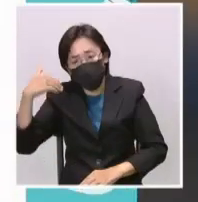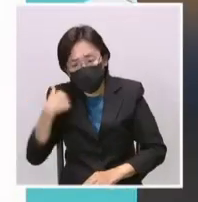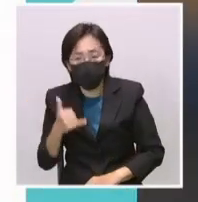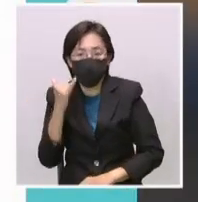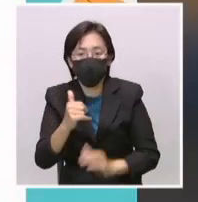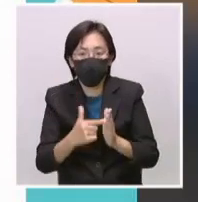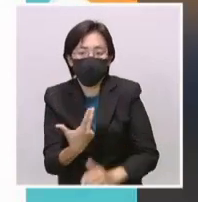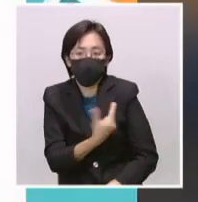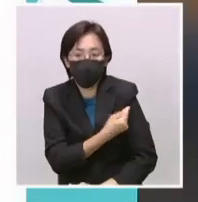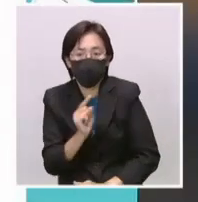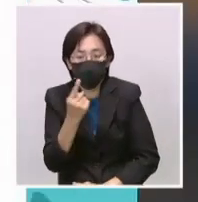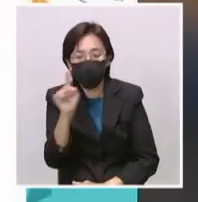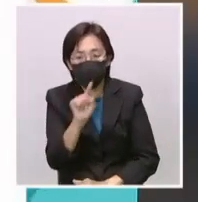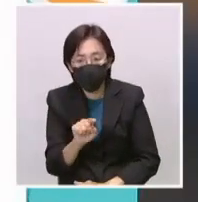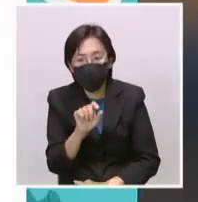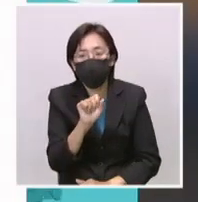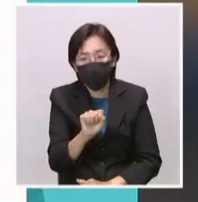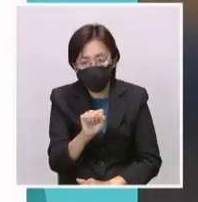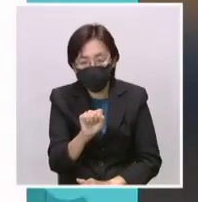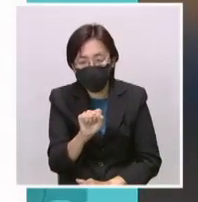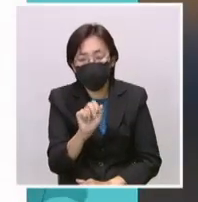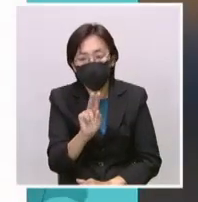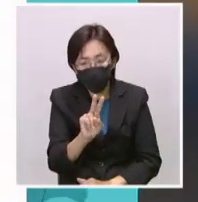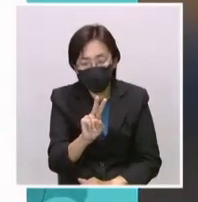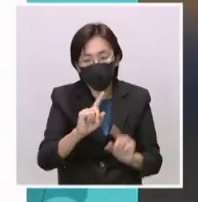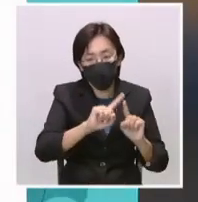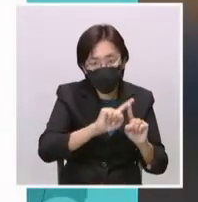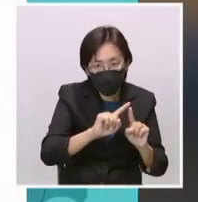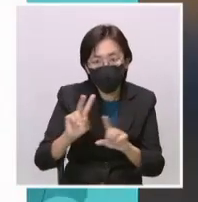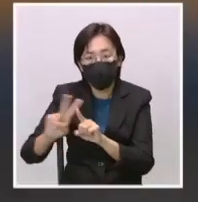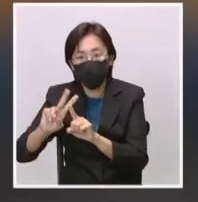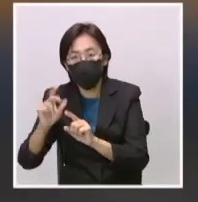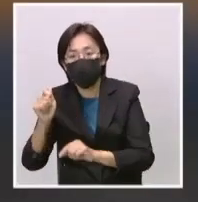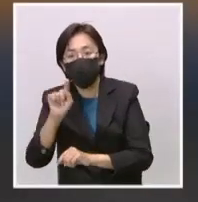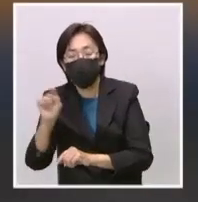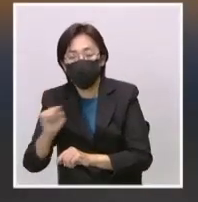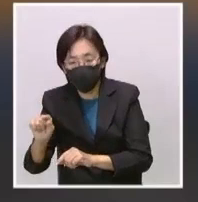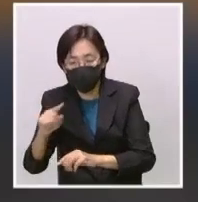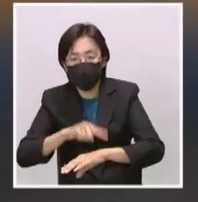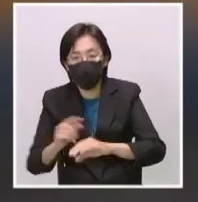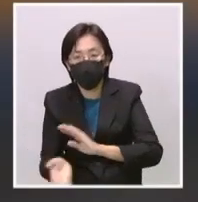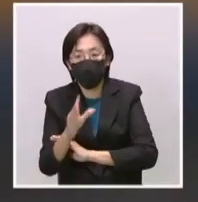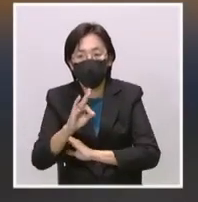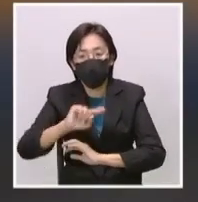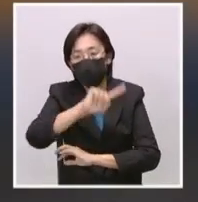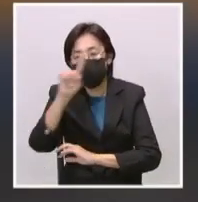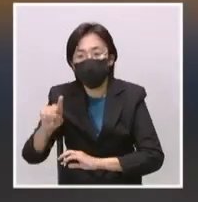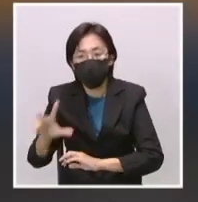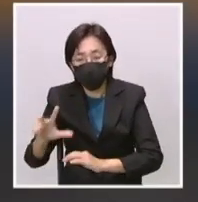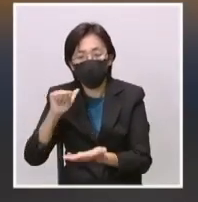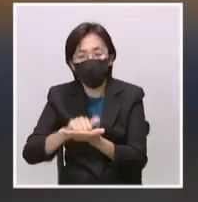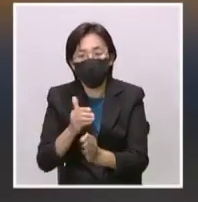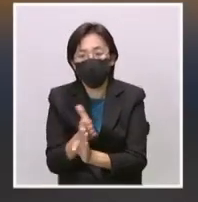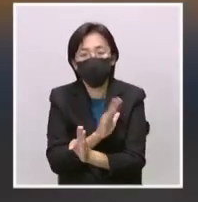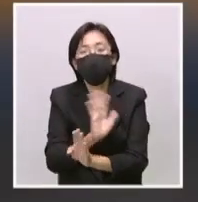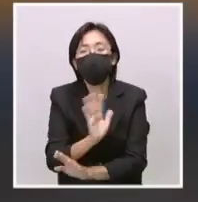นวัคซีนซิโนแวคและเข็ม2 AstraZeneca ได้เลยนะครับไม่ต้องจองนะครับตั้งแต่เวลา 8:00 น.ถึง 15:00 น.สำหรับ